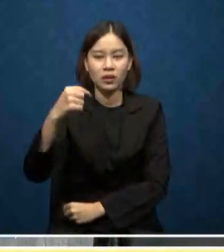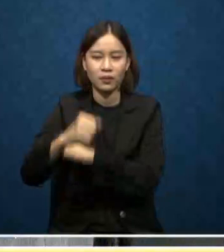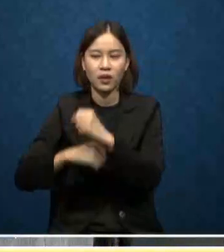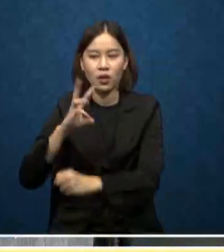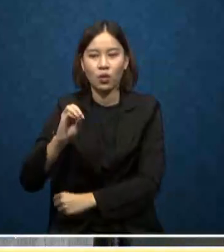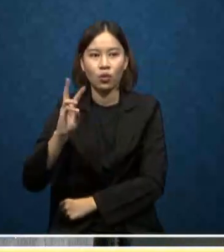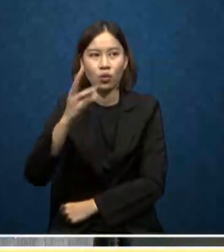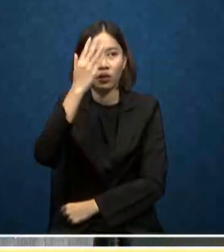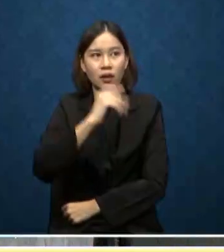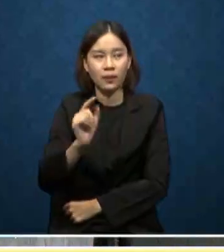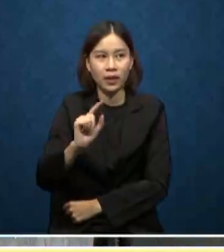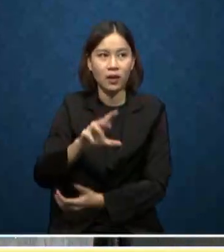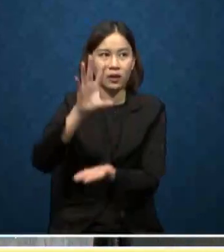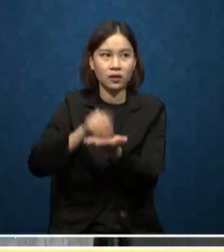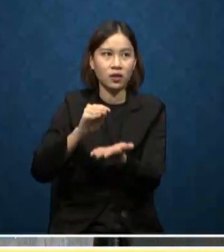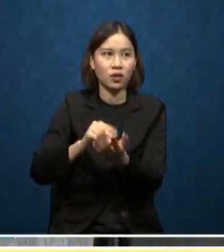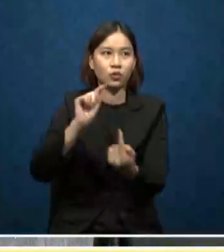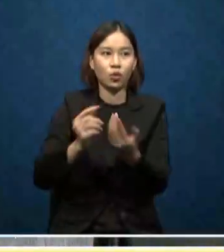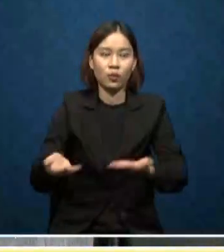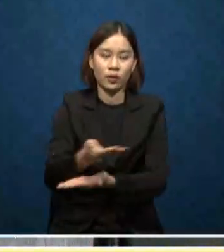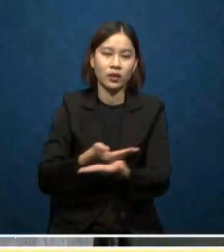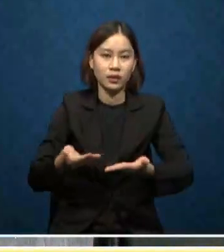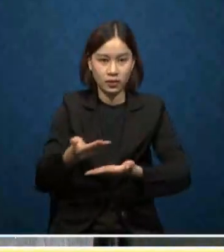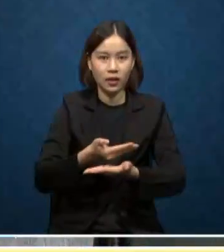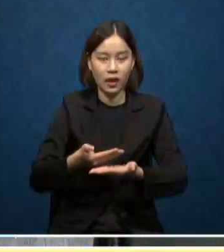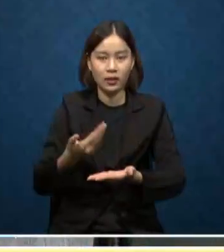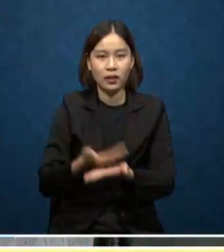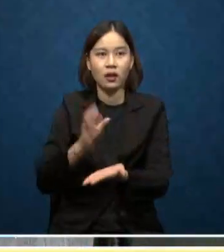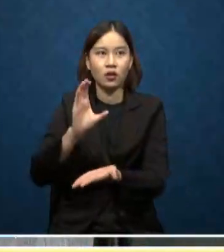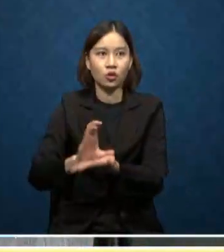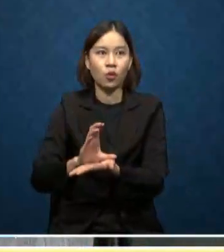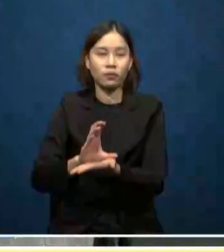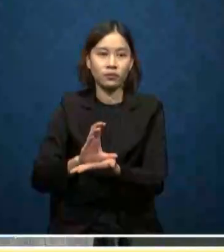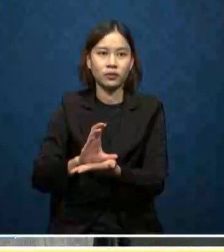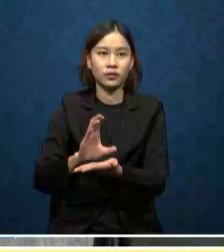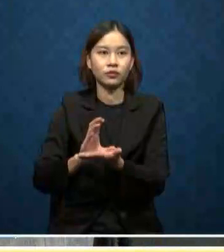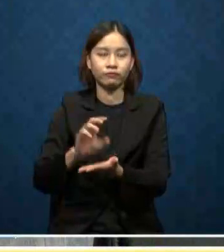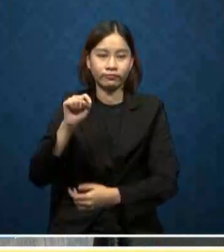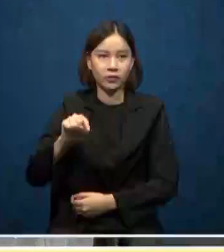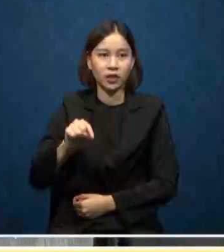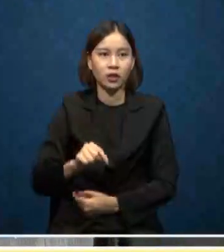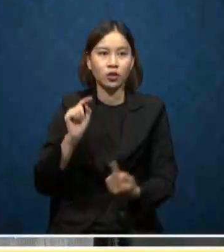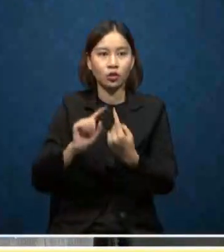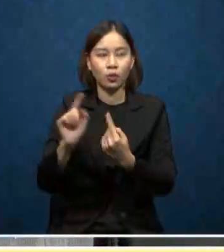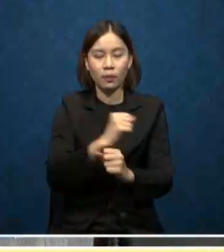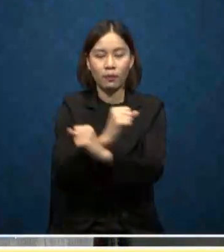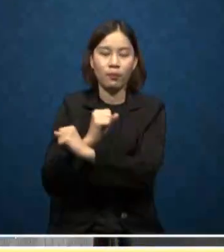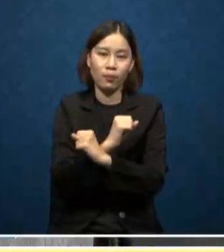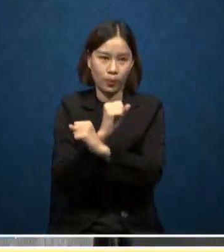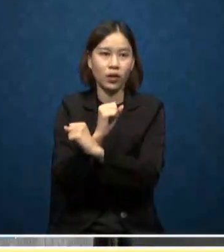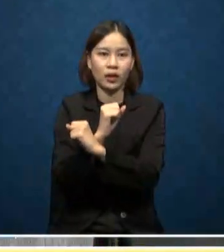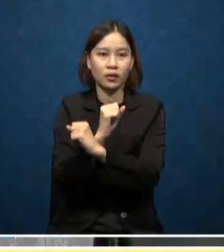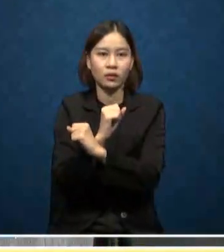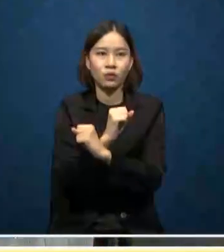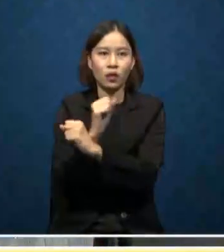เพื่อเป็นข้อมูลประกอบการพิจารณาตั้งงบประมาณใกล้เคียงจำนวนดังกล่าวสำหรับการป้องกันเชิงรุกใน